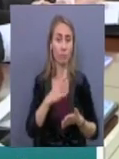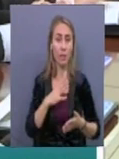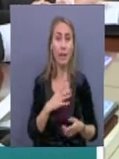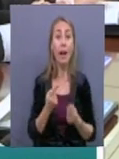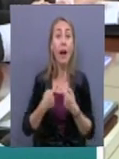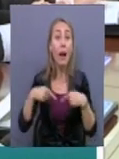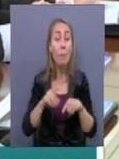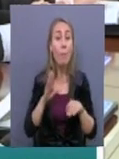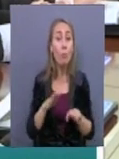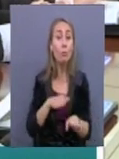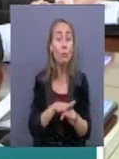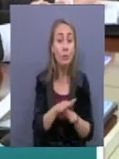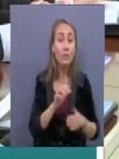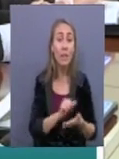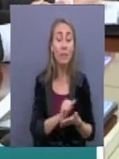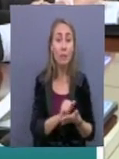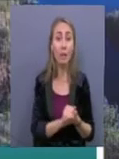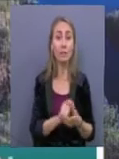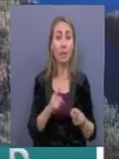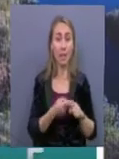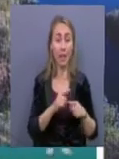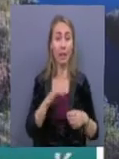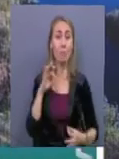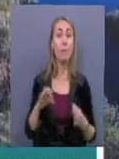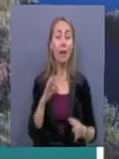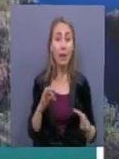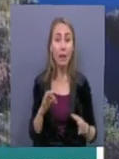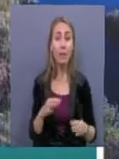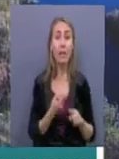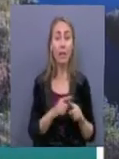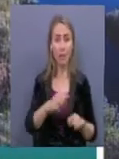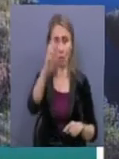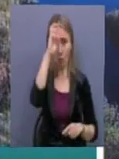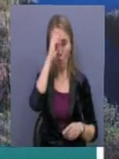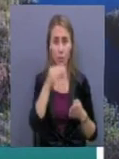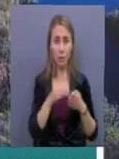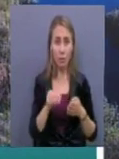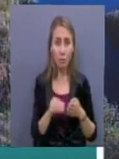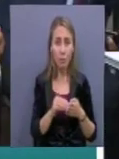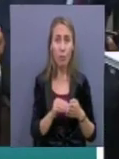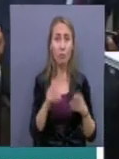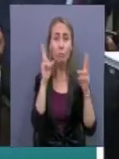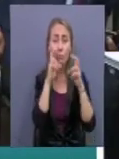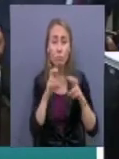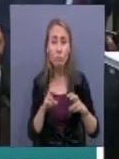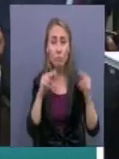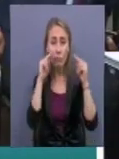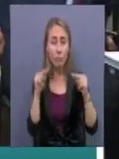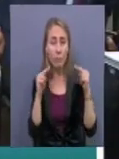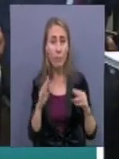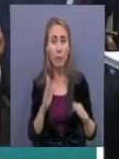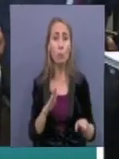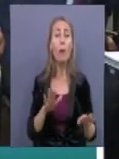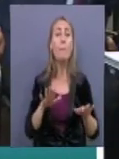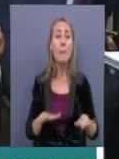жүзеге асырумен айналысатын компания мемлекеттік сатып алулардың бірыңғай ұйымдастырушысымен анықталатын болады. Жергілікті атқарушы орган